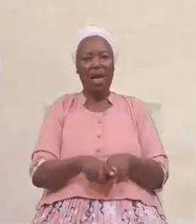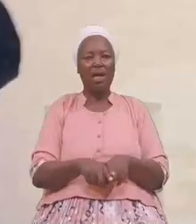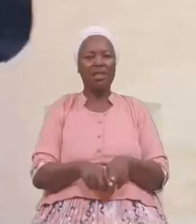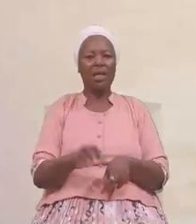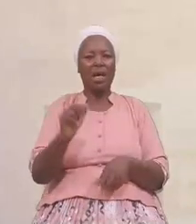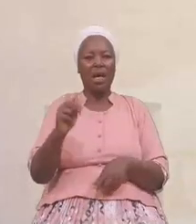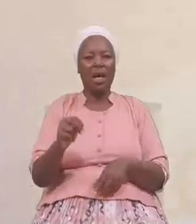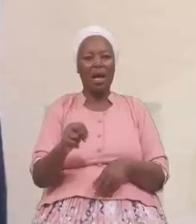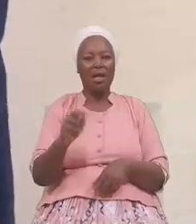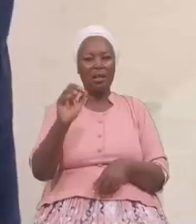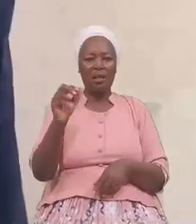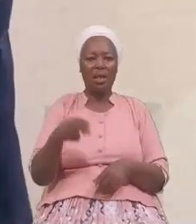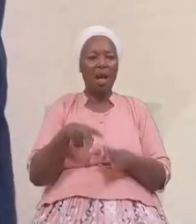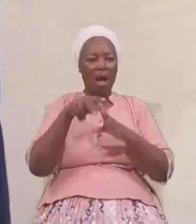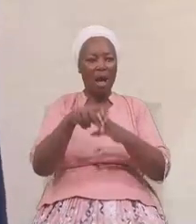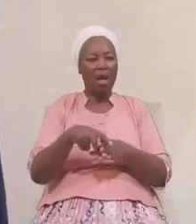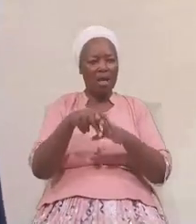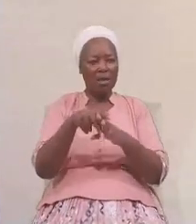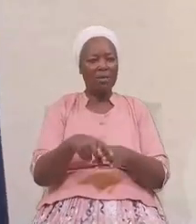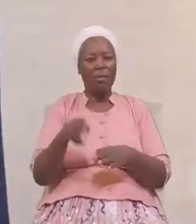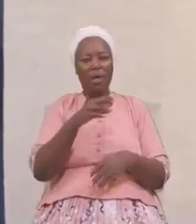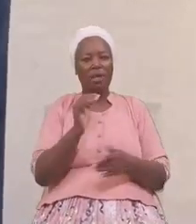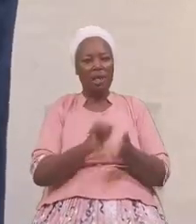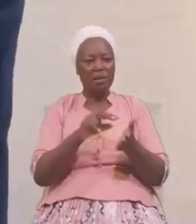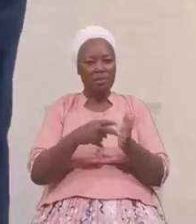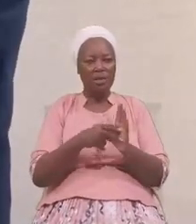C'est-à-dire, quand il viendra,